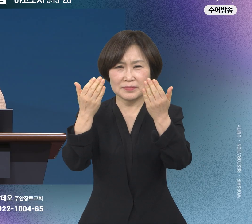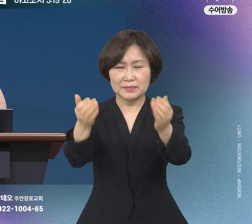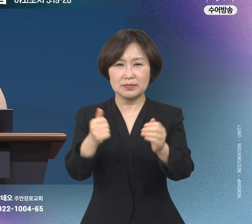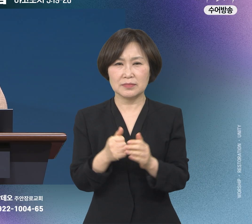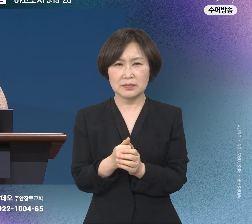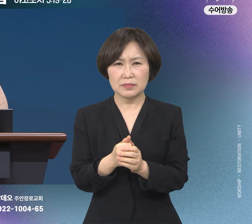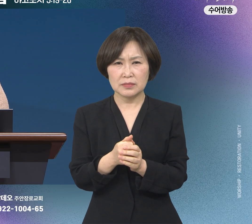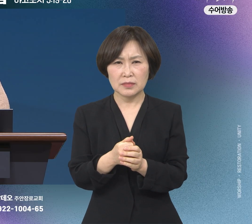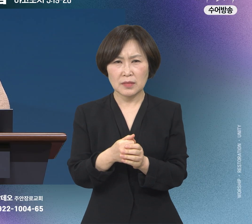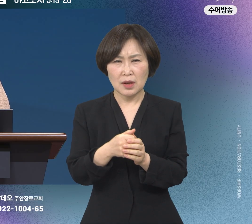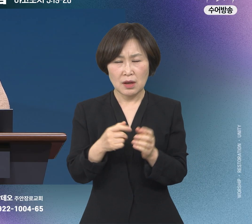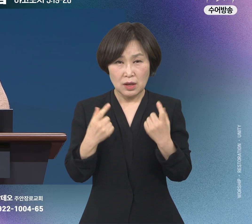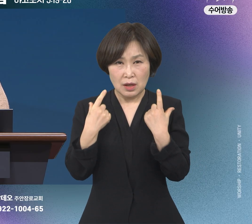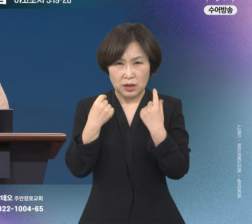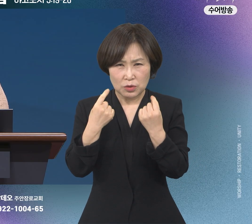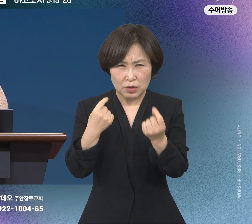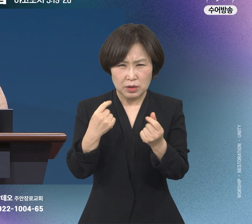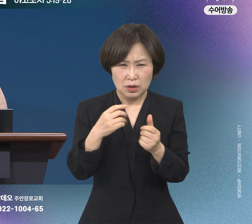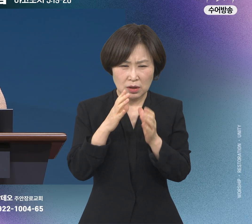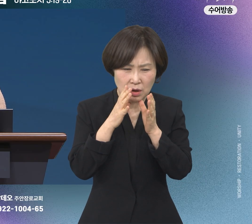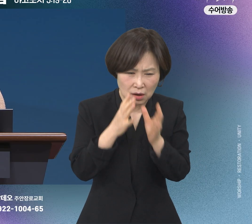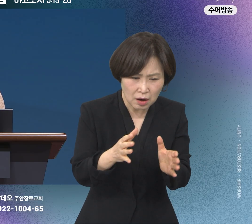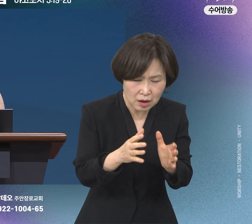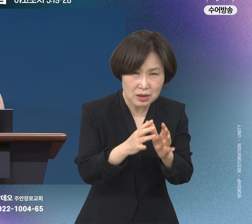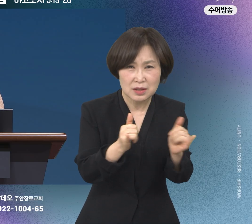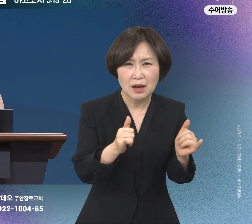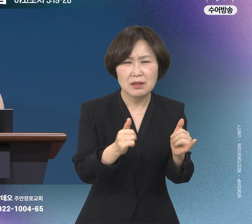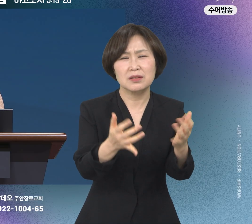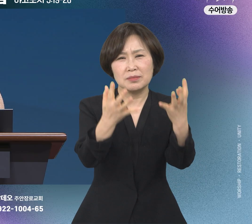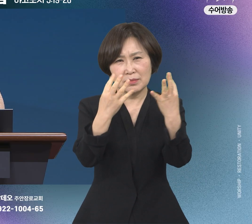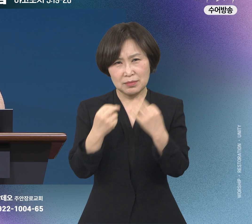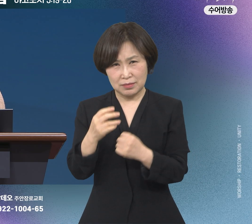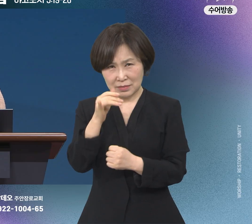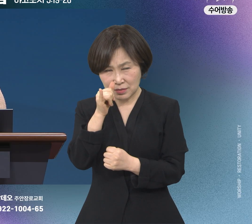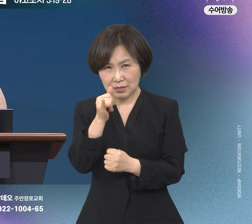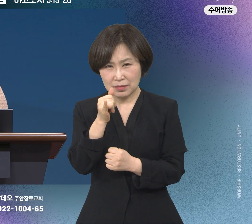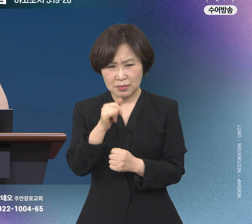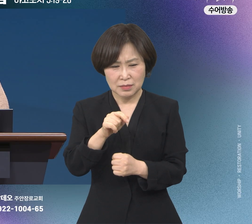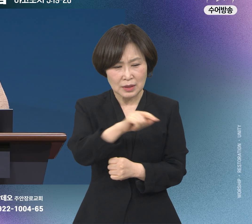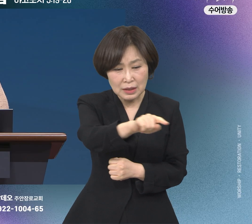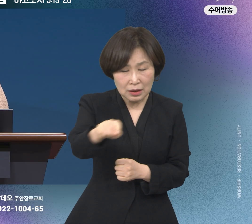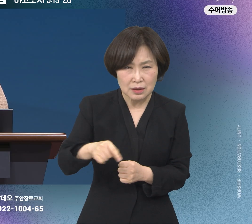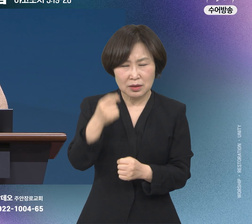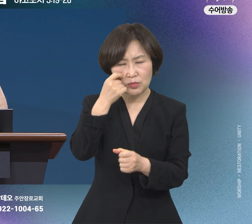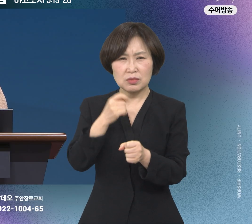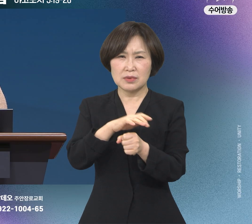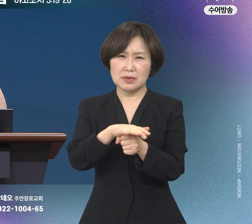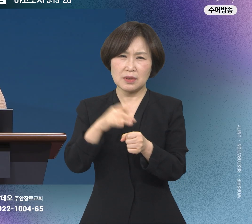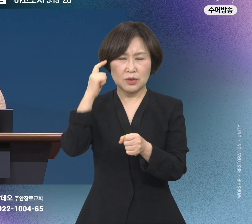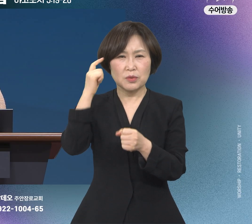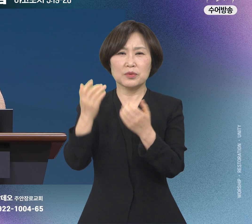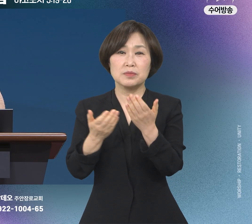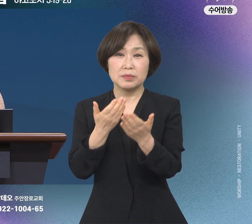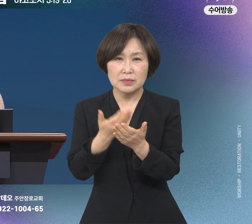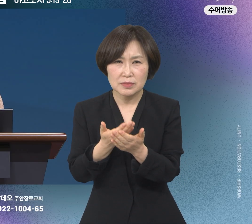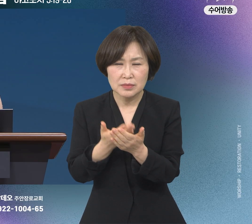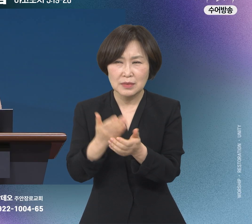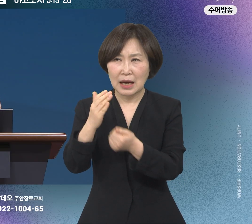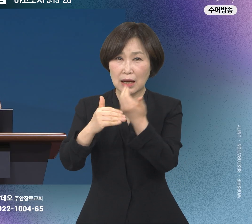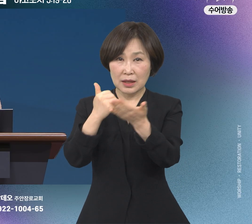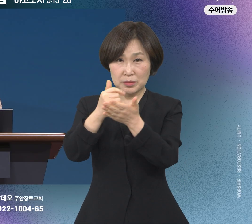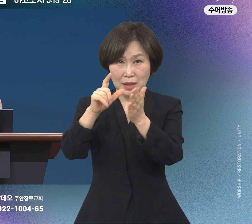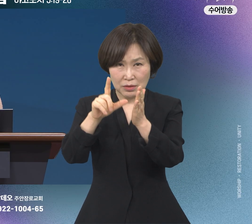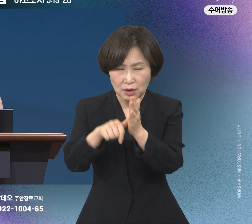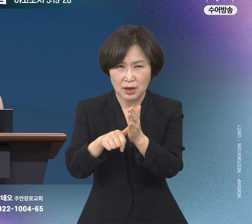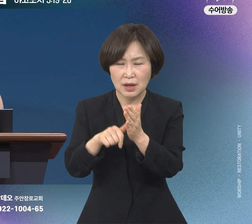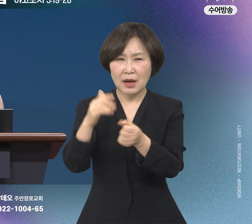아직도 미혹되어 진리를 떠난 자들이 너무나도 많습니다. 그들을 불쌍히 여겨 주시옵소서. 하나님의 때와